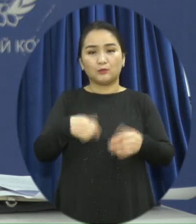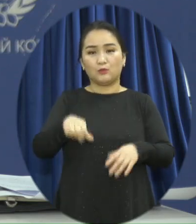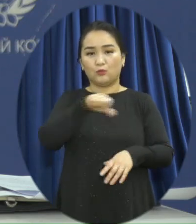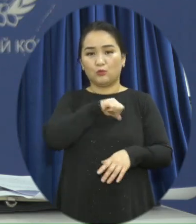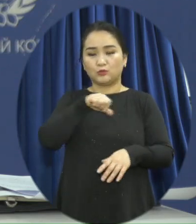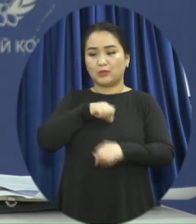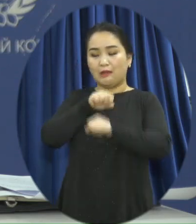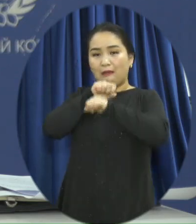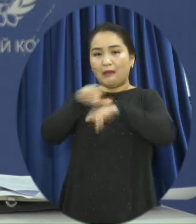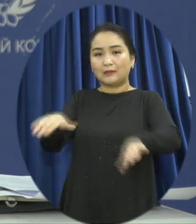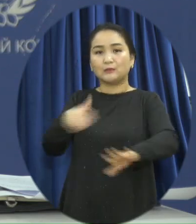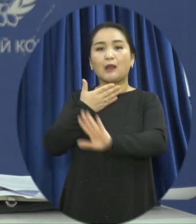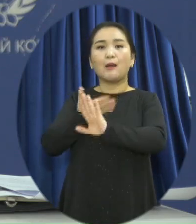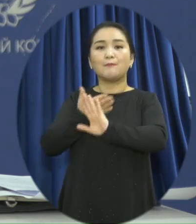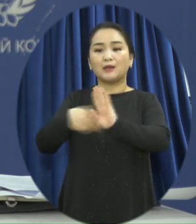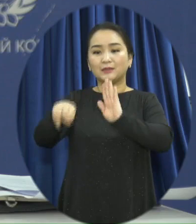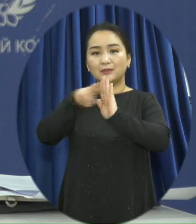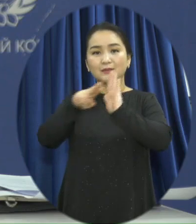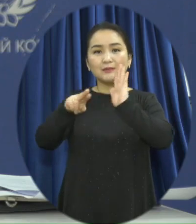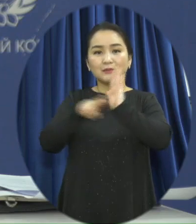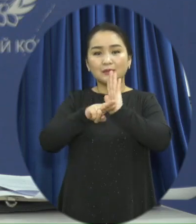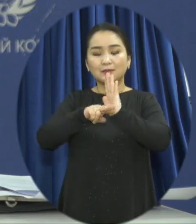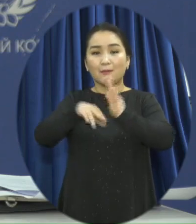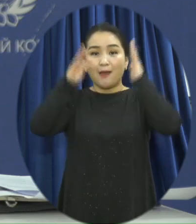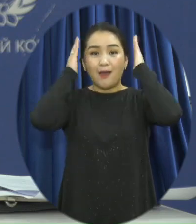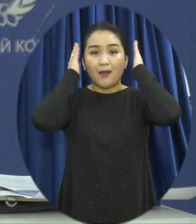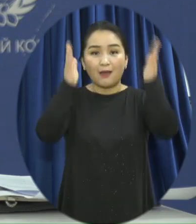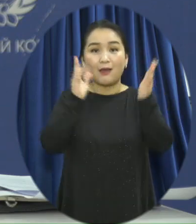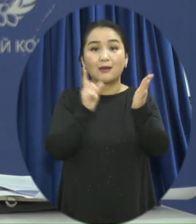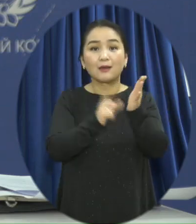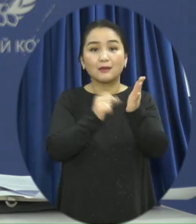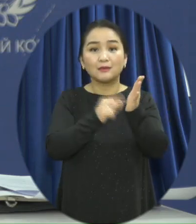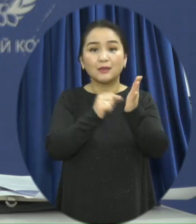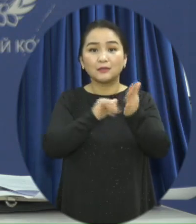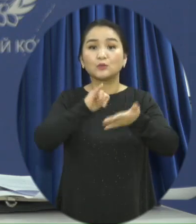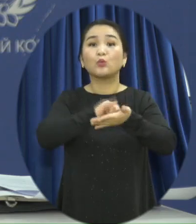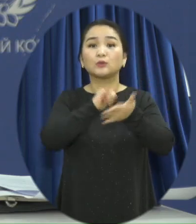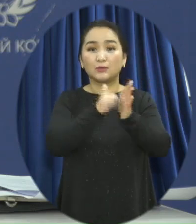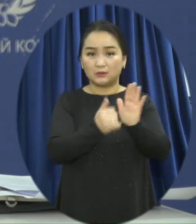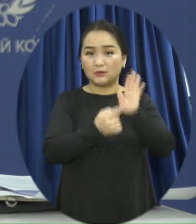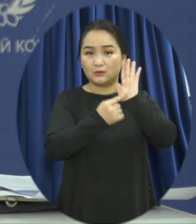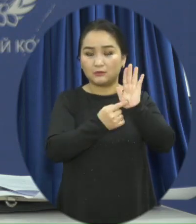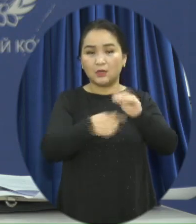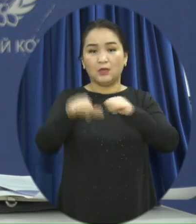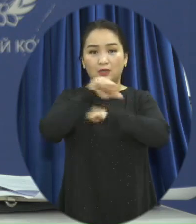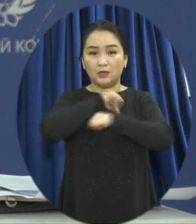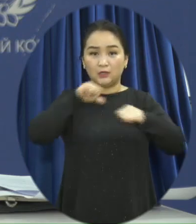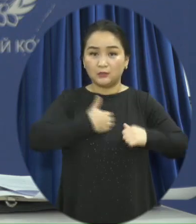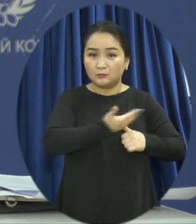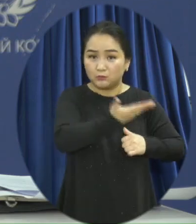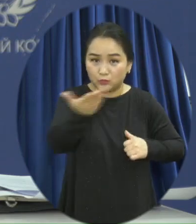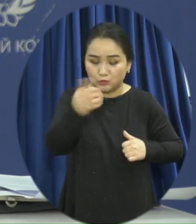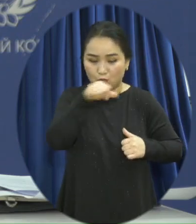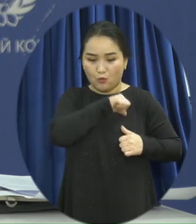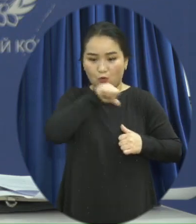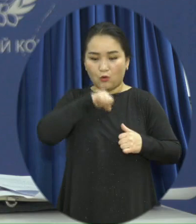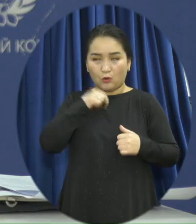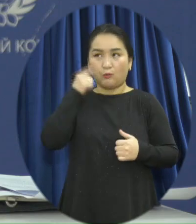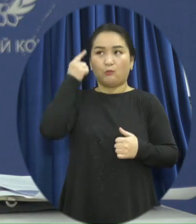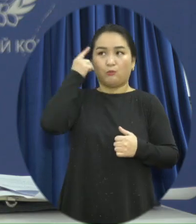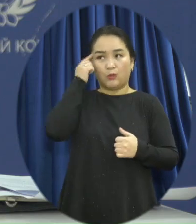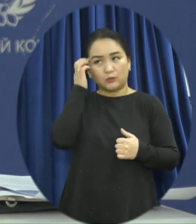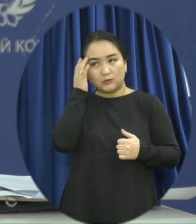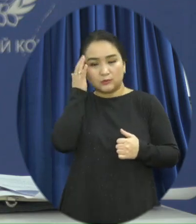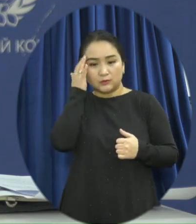дэглэмдэрээ анхаараарай гэсэн дохио. Тэгэхээр ард иргэд маань бүгд дор дороо нэгийг бодож зөвлөсөн зөвлөмжийг хэрэгжүүлж хүн